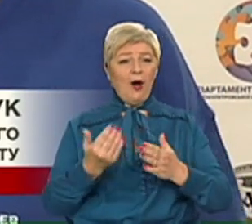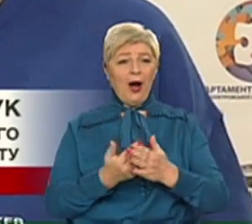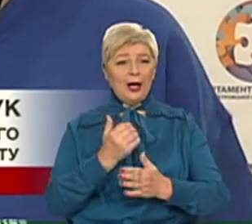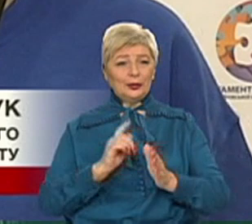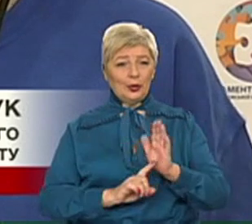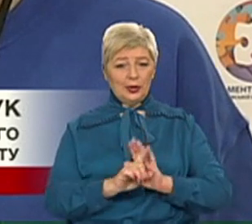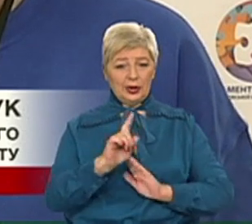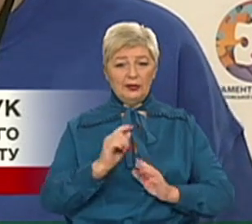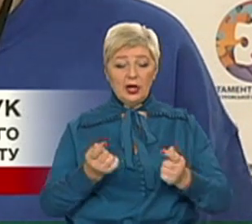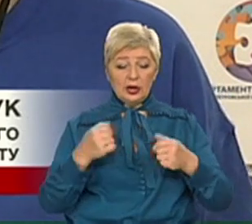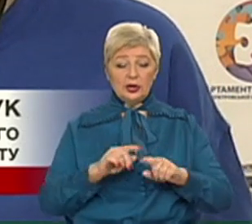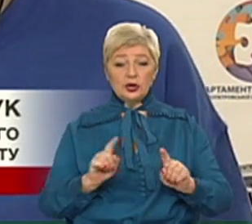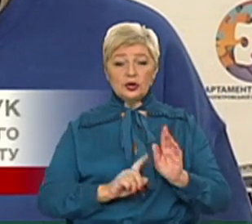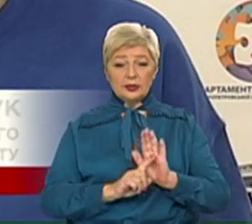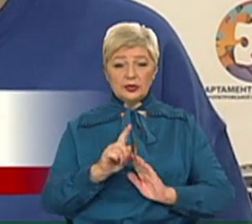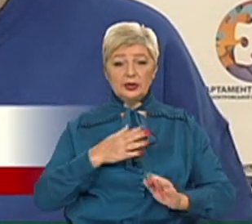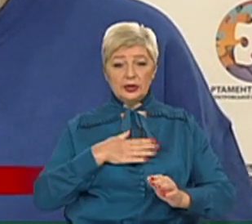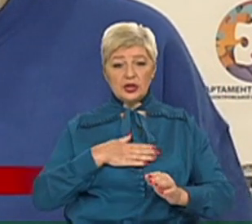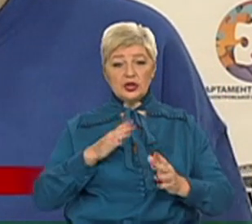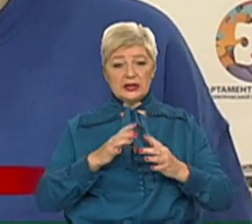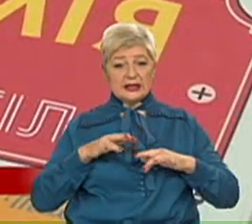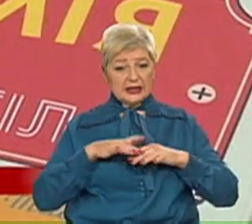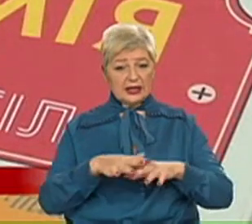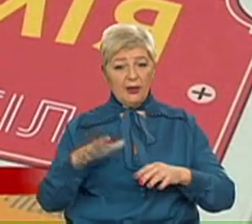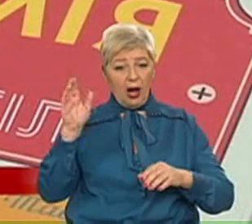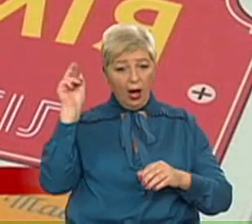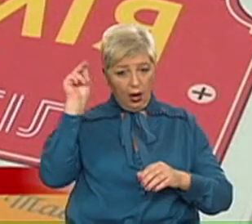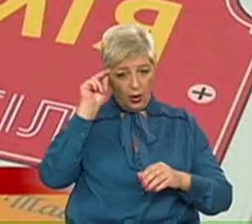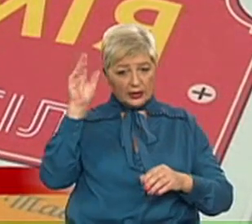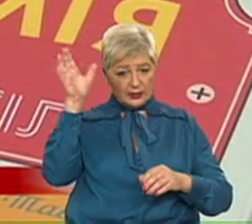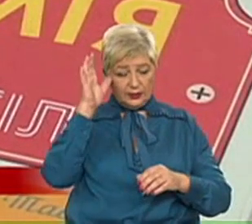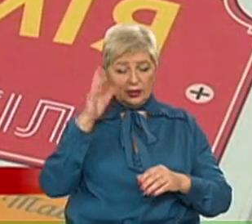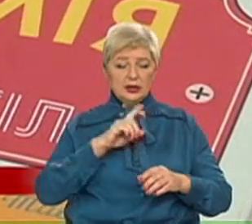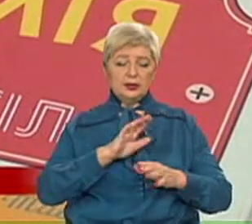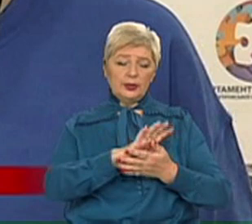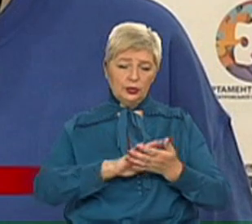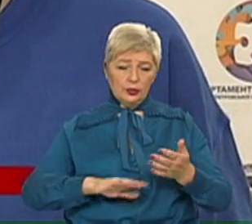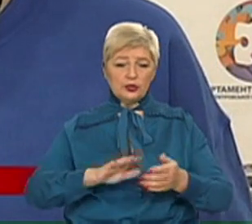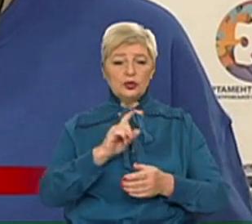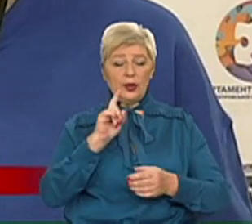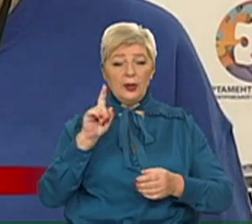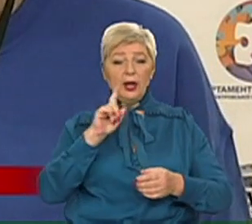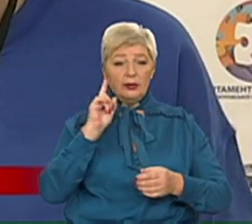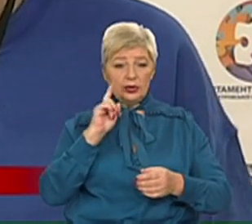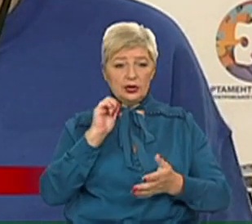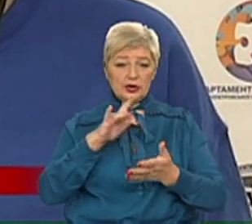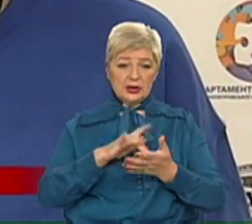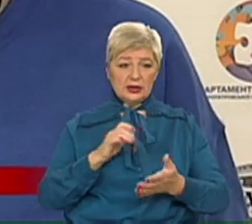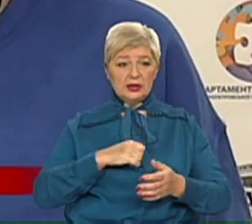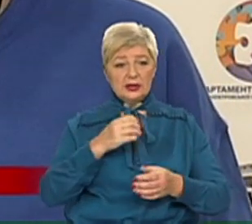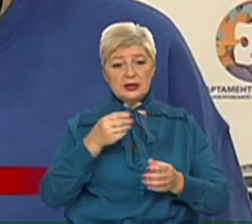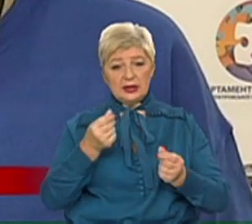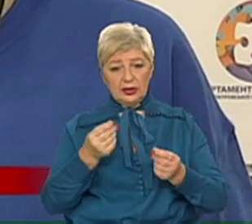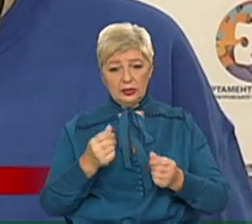що започаткувала нас система освіти, ми беремо і впроваджуємо далі. В молодіжних центрах ми готові за рахунок